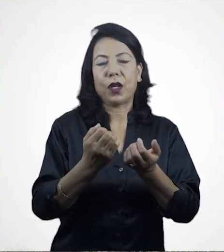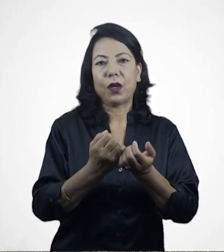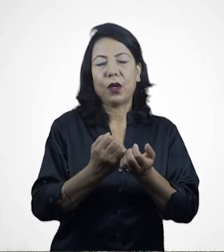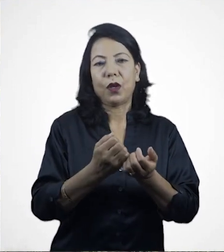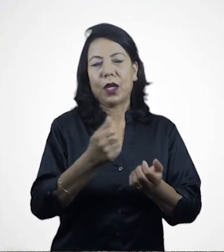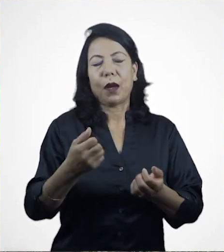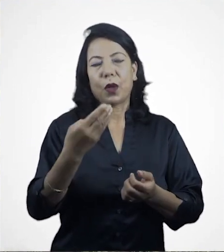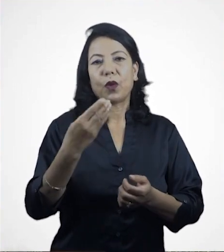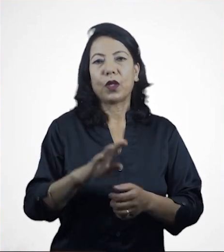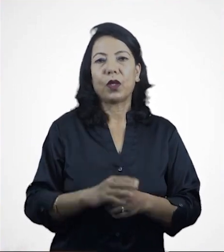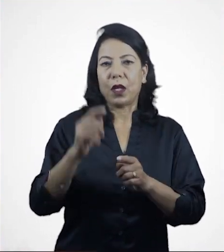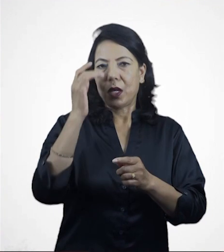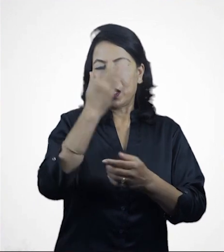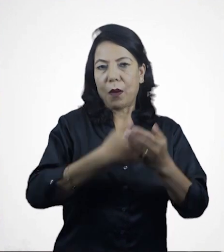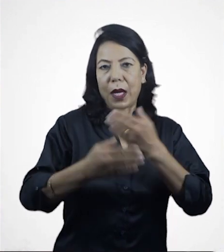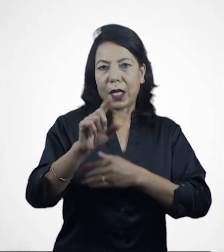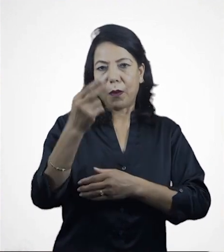दियेको तो रामरुबन कियो।